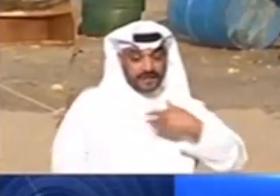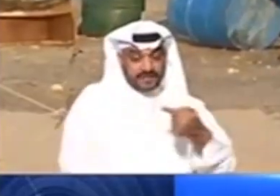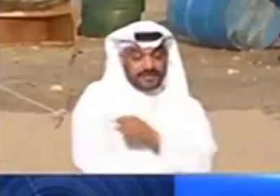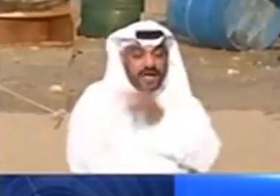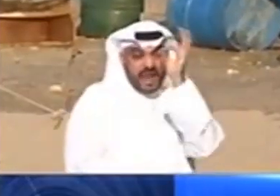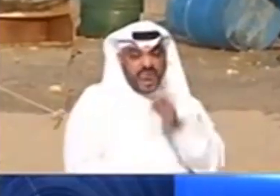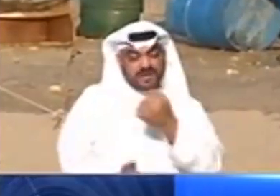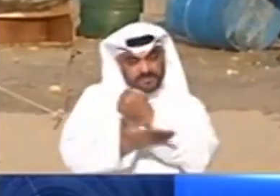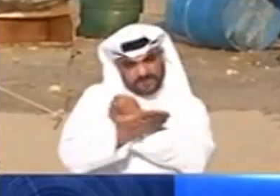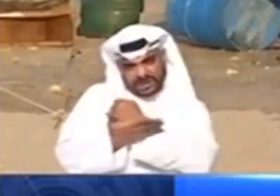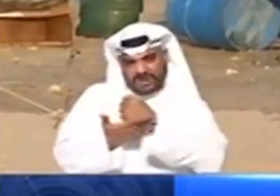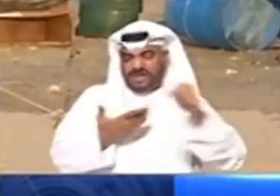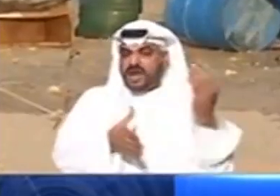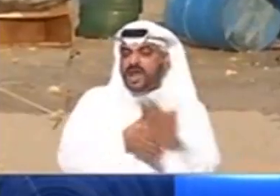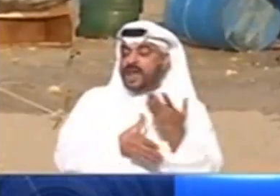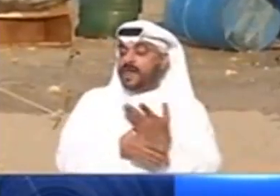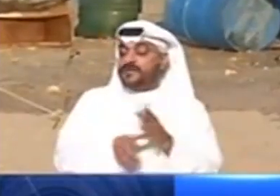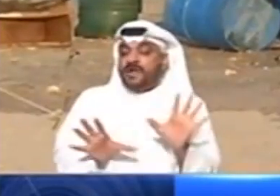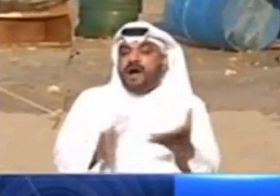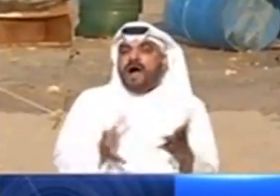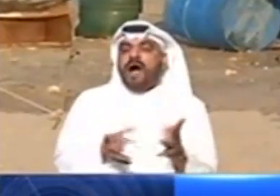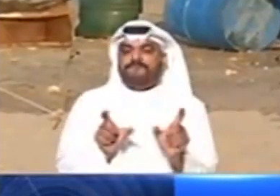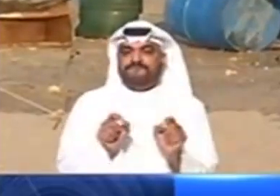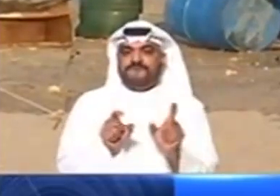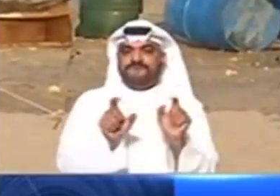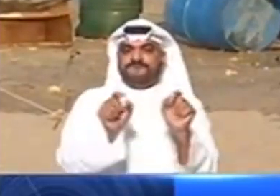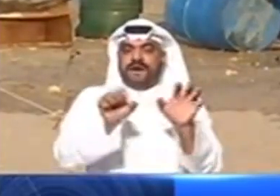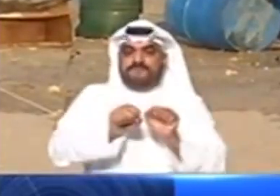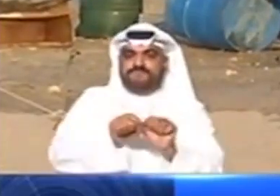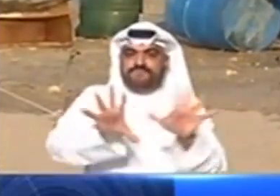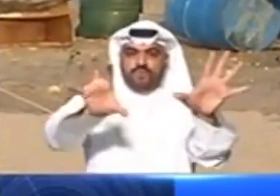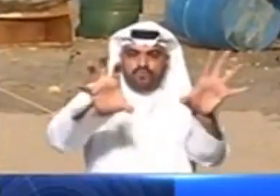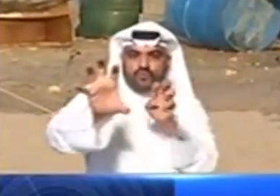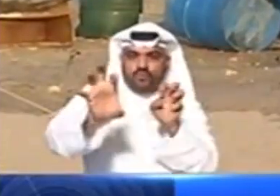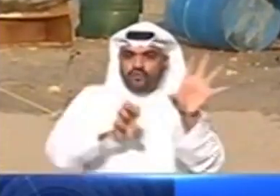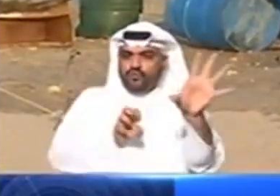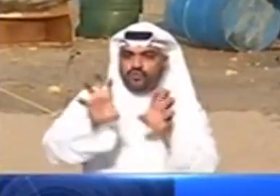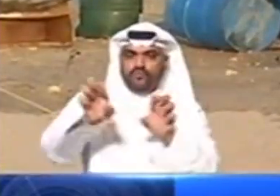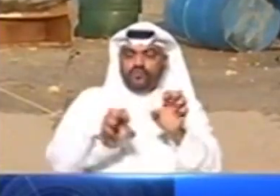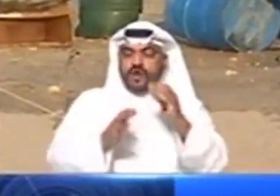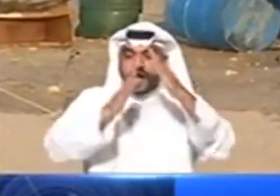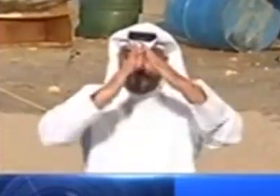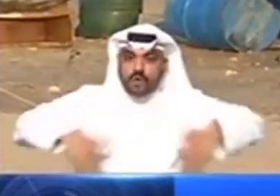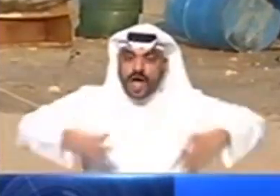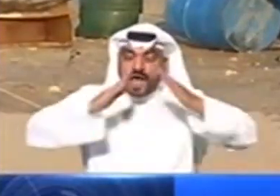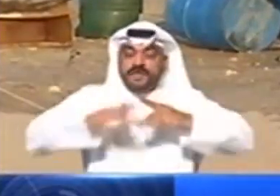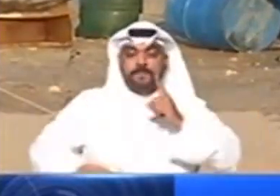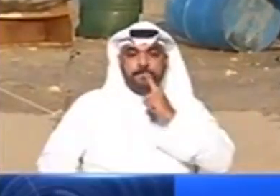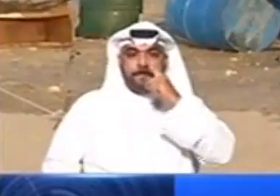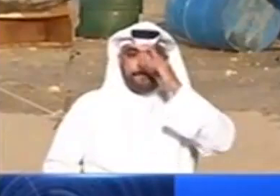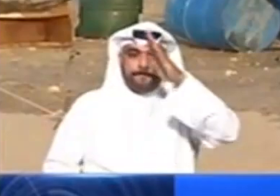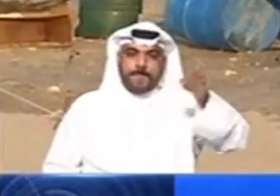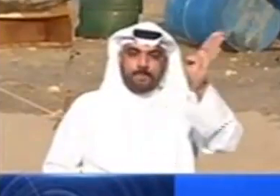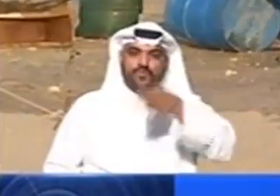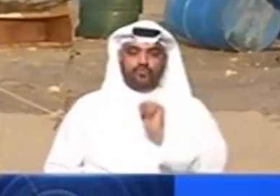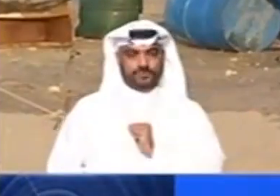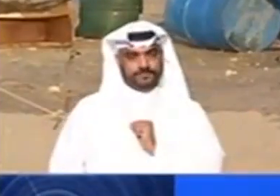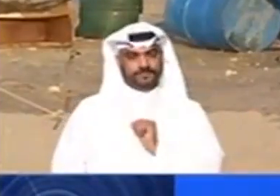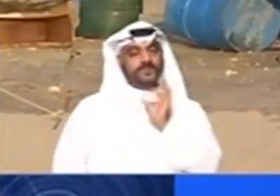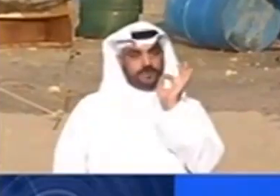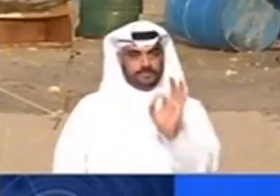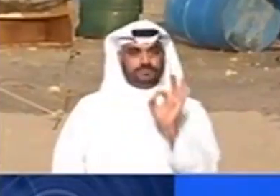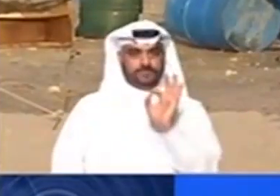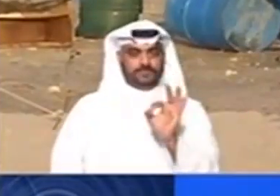ممثلة بإدارة النظافة وشغالة الطرق محافظة الأحمدي إزالة المخيمات الموجودة المخالفة. طبعا الاشتراطات الصحية